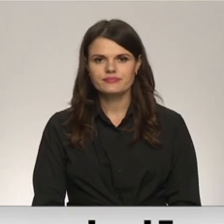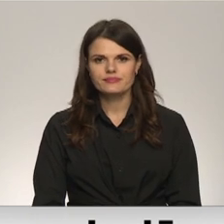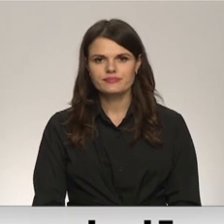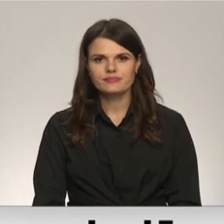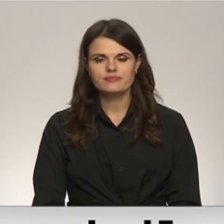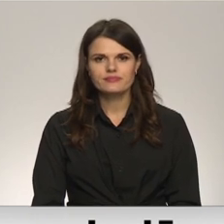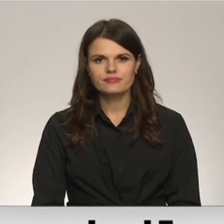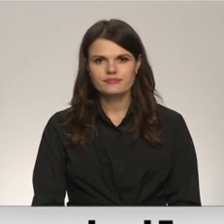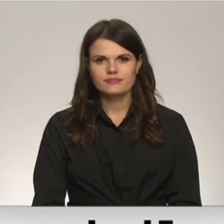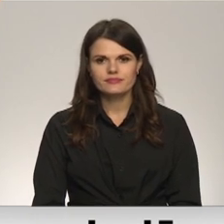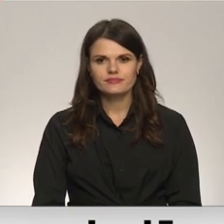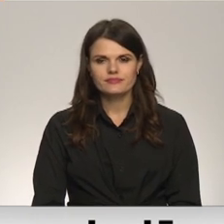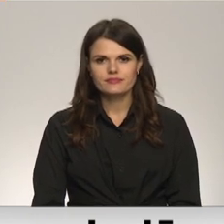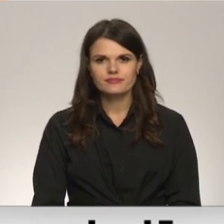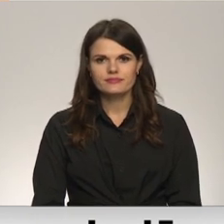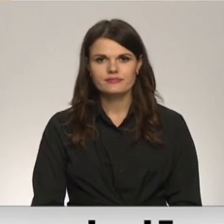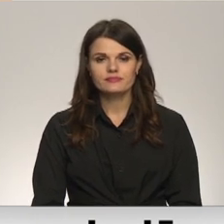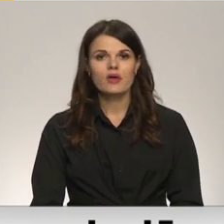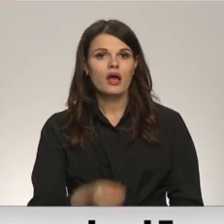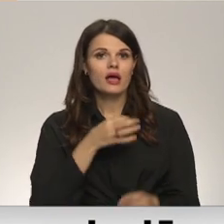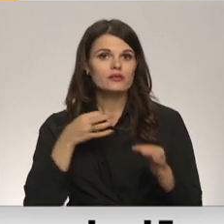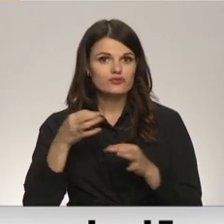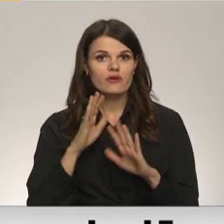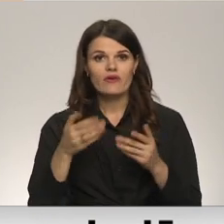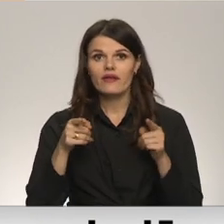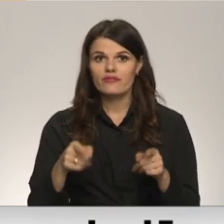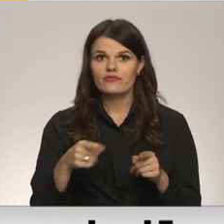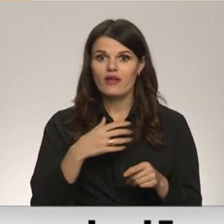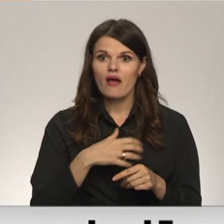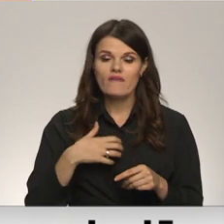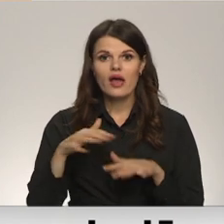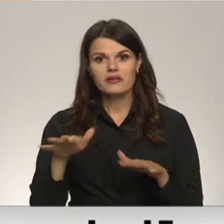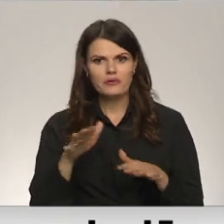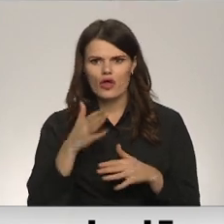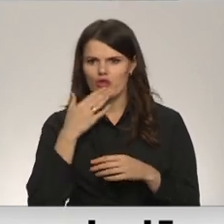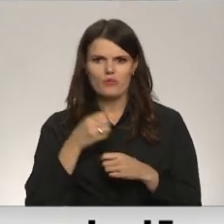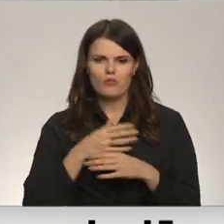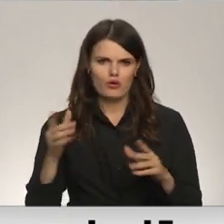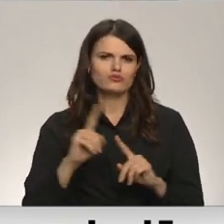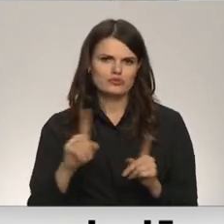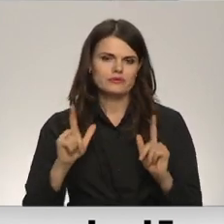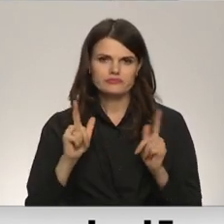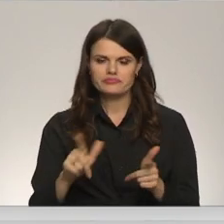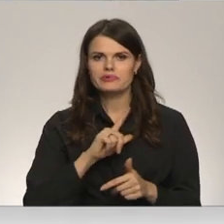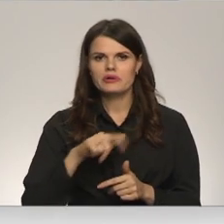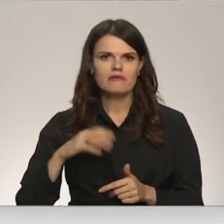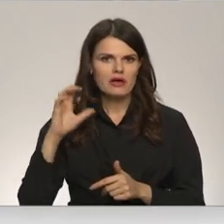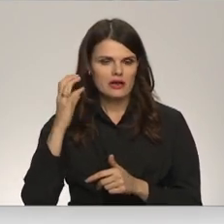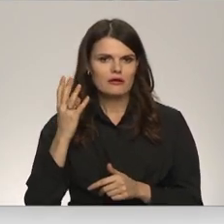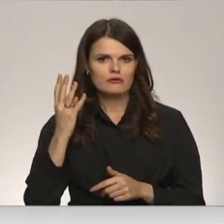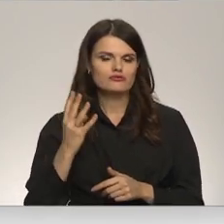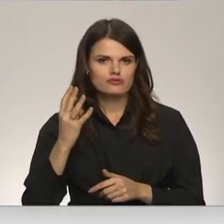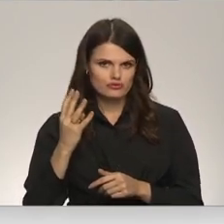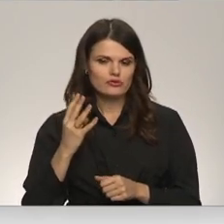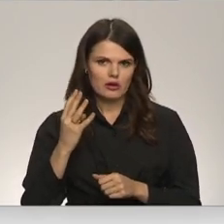чинить опір. Diskusijas par to, vai šādi vajag rīkoties, neesot bijušas plašas. Latvijas Radio 4 kanāls